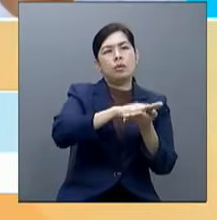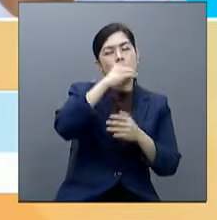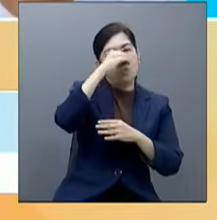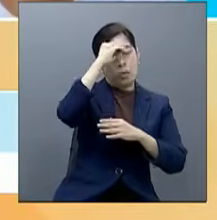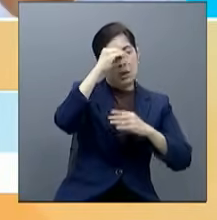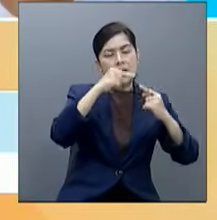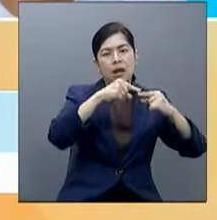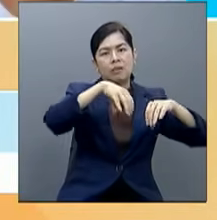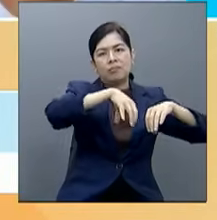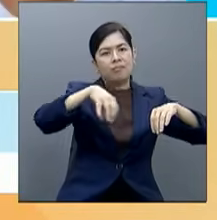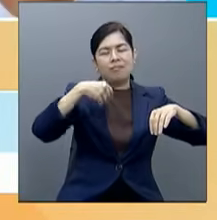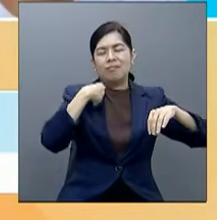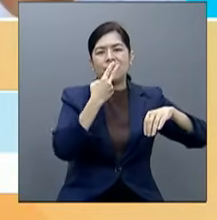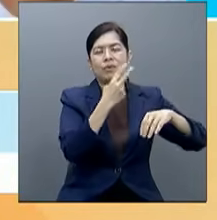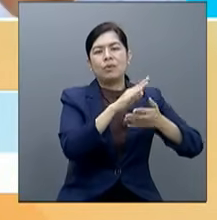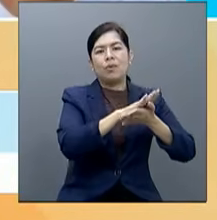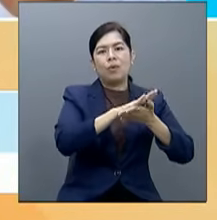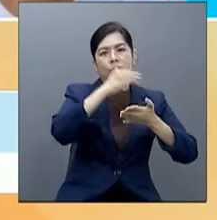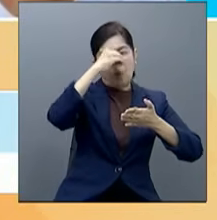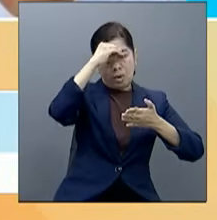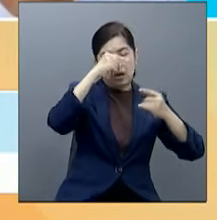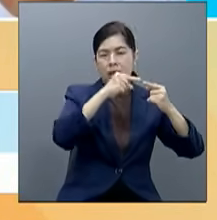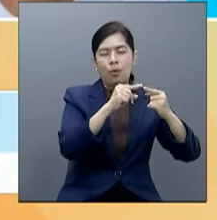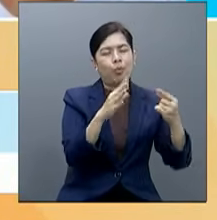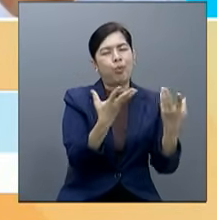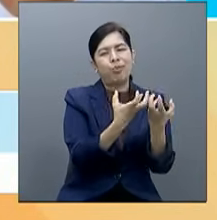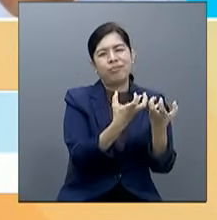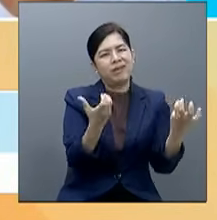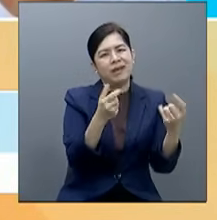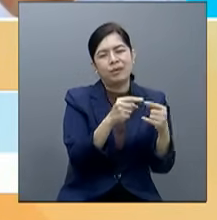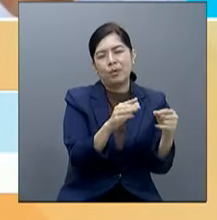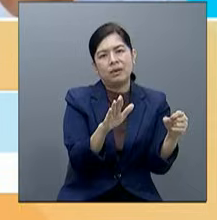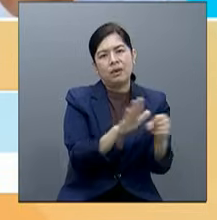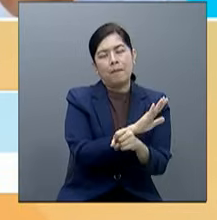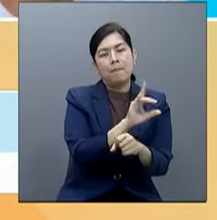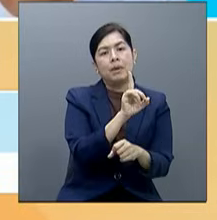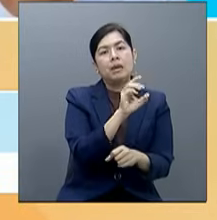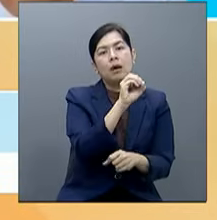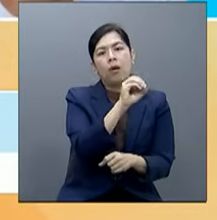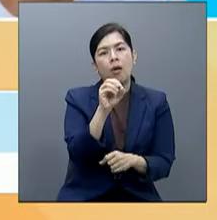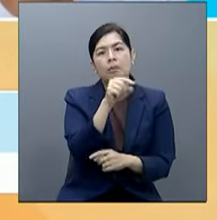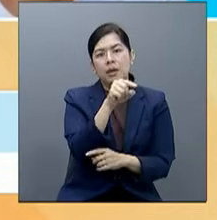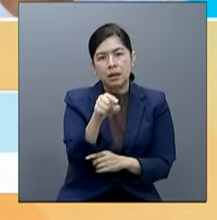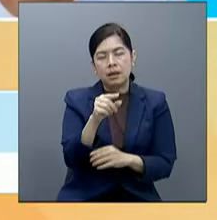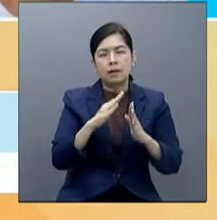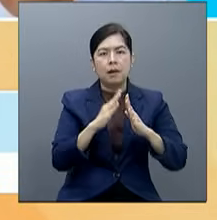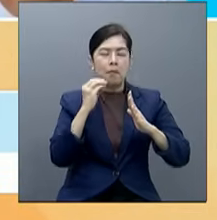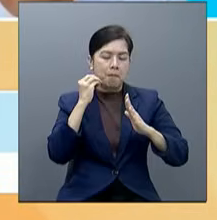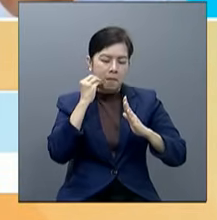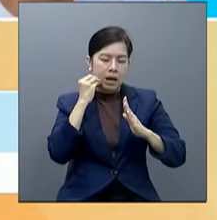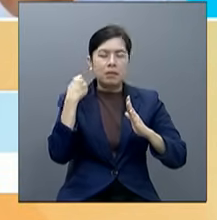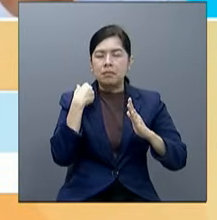เกือบ 100% เนาะเท่ากับว่า 90% ครับแล้วก็หมู่บ้านชาวบ้านก็หลังคาเรือนก็ประมาณ7หลังค